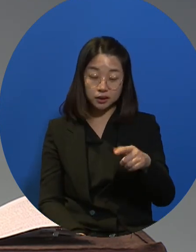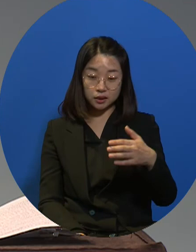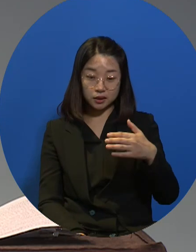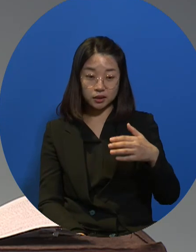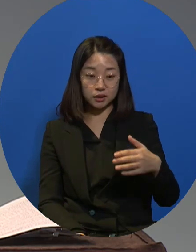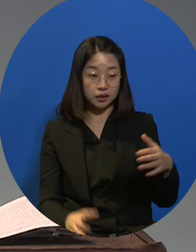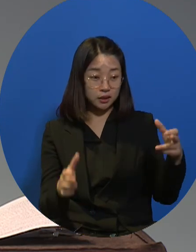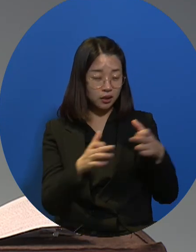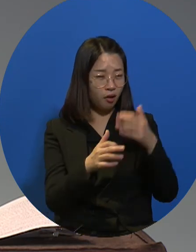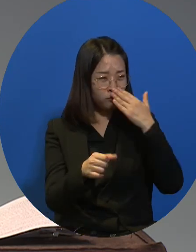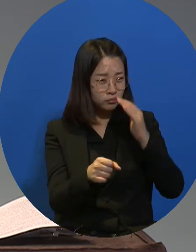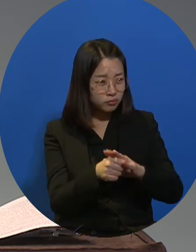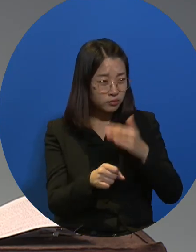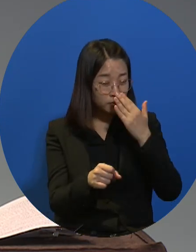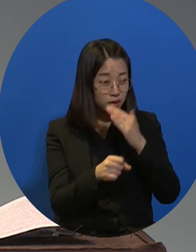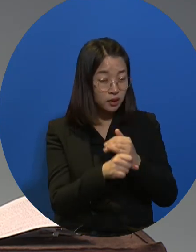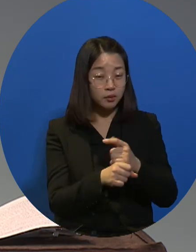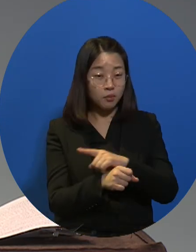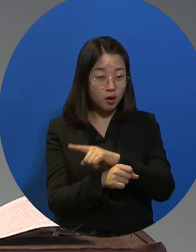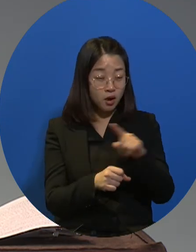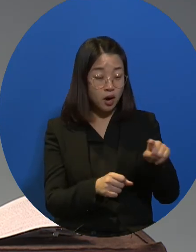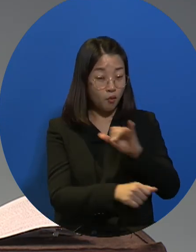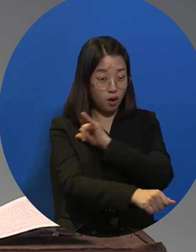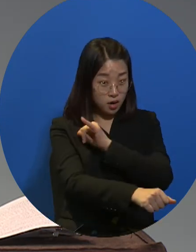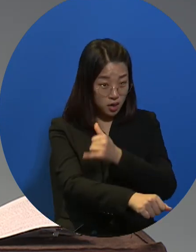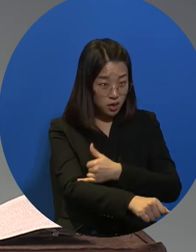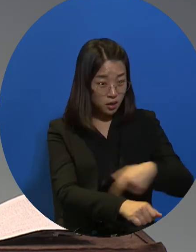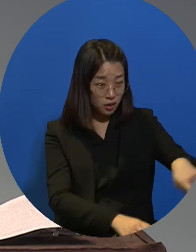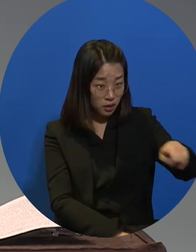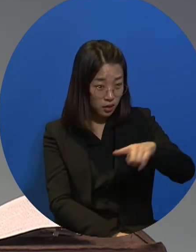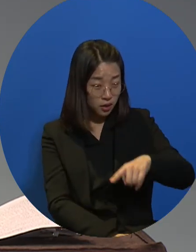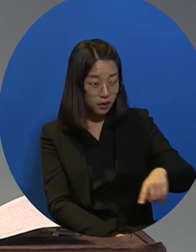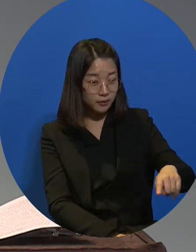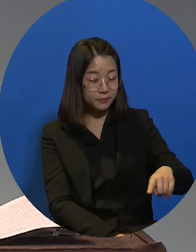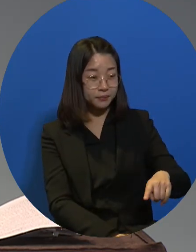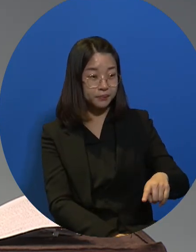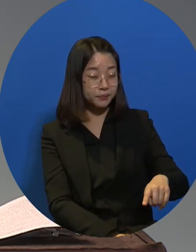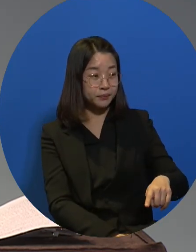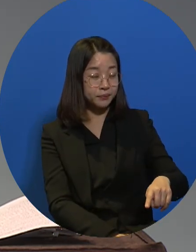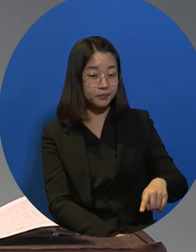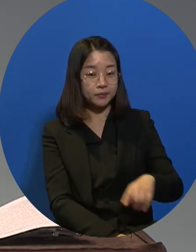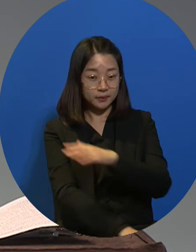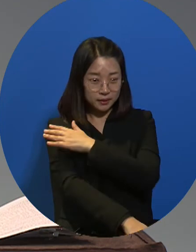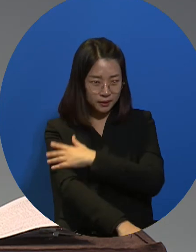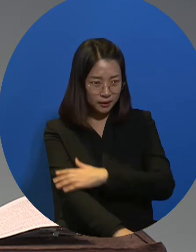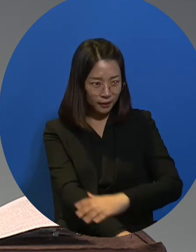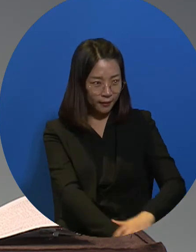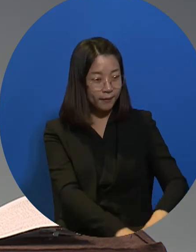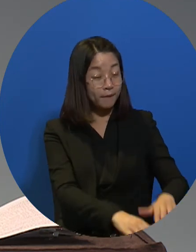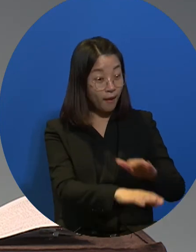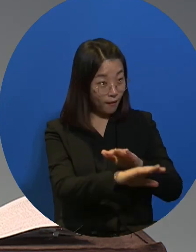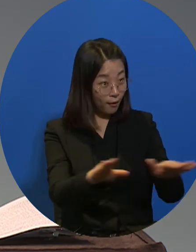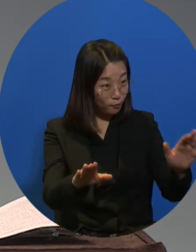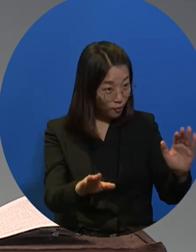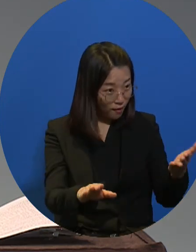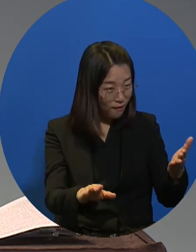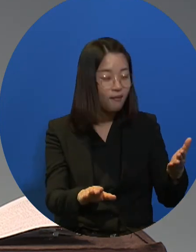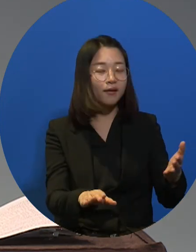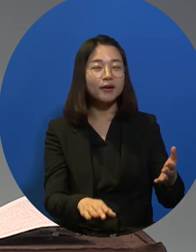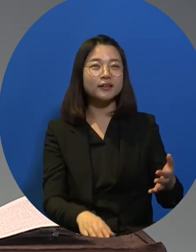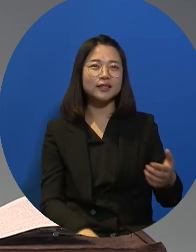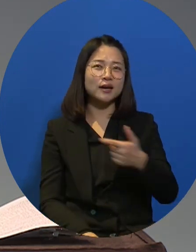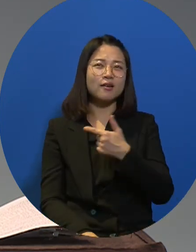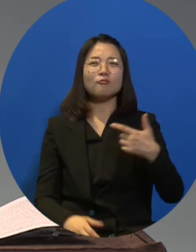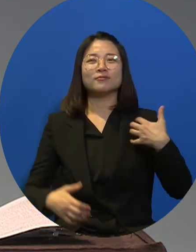받지 못한 장애인들의 권리가 이 진정제도를 통해서 구제가 된다면 더할 나위 없이 기쁜